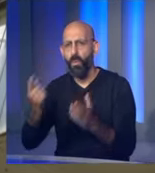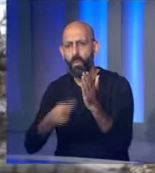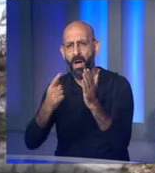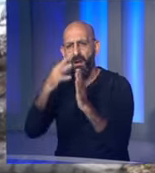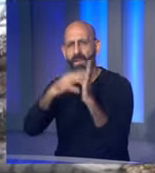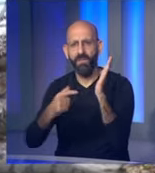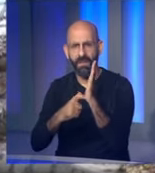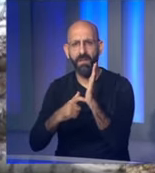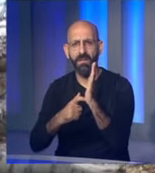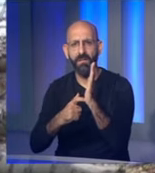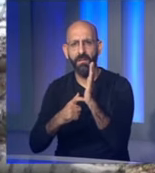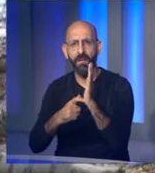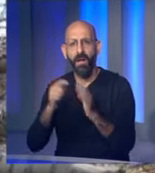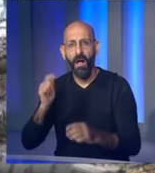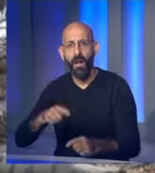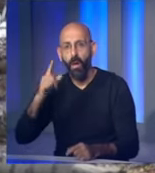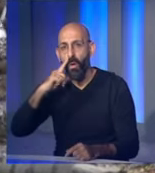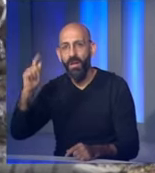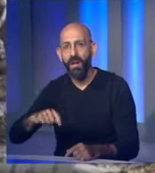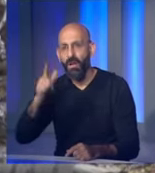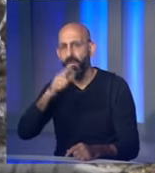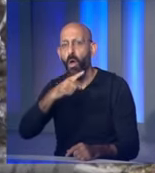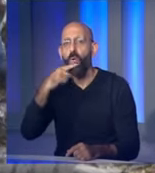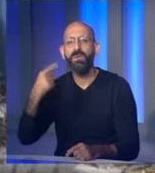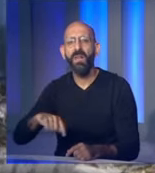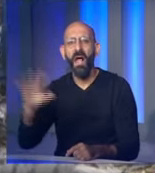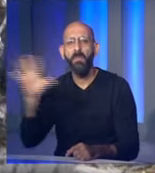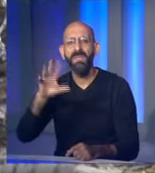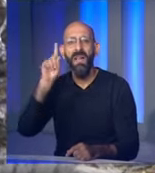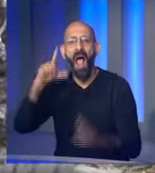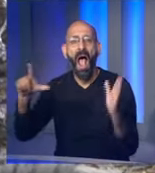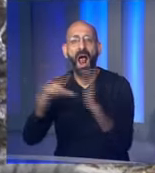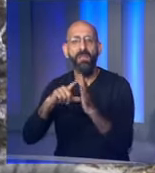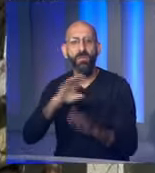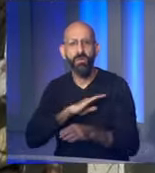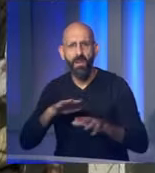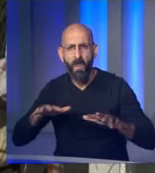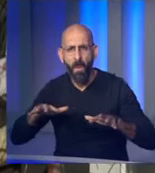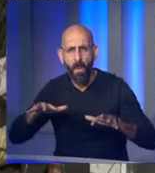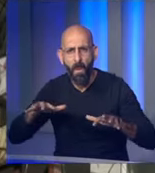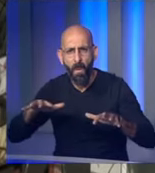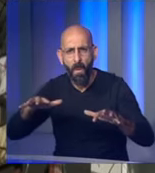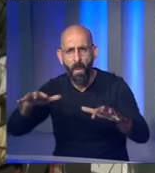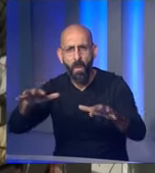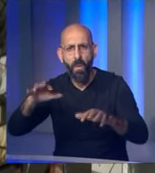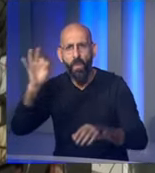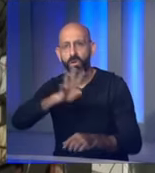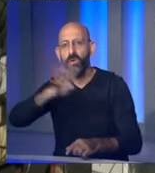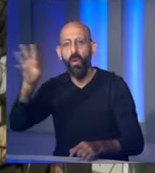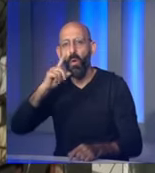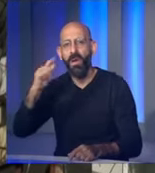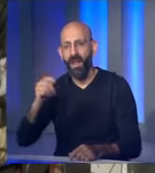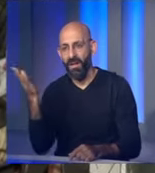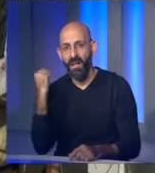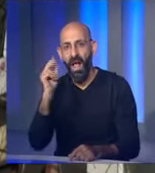مساومه وتقول كيف ان روسيا حشدت 50 الف جندي بالمنطقه في حين حققت قوات الكرملين